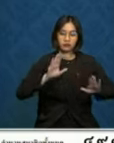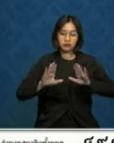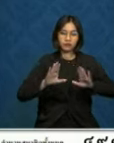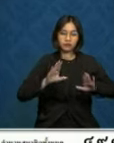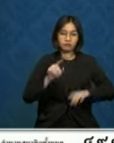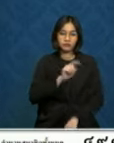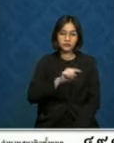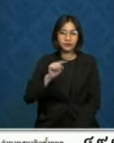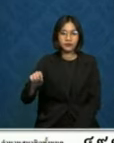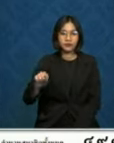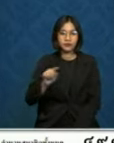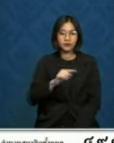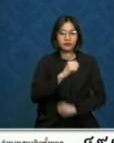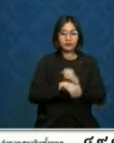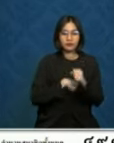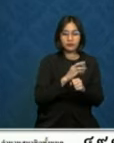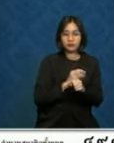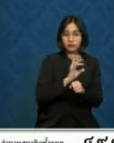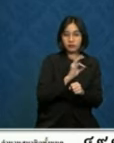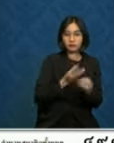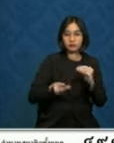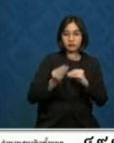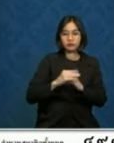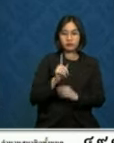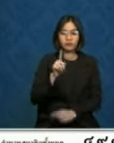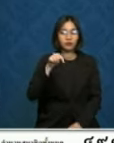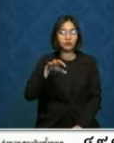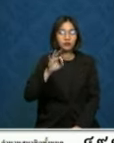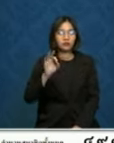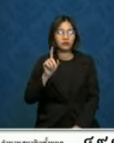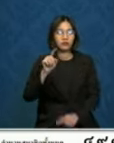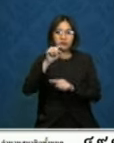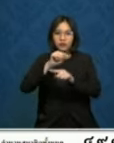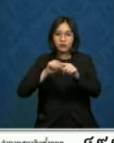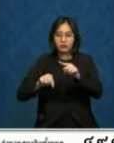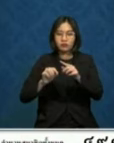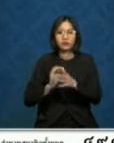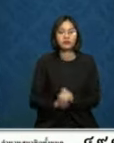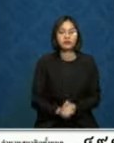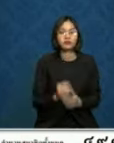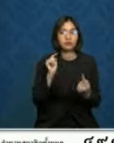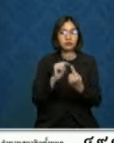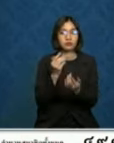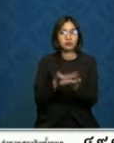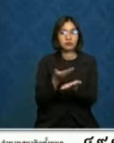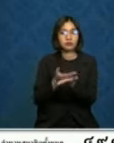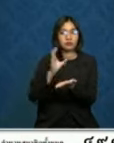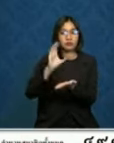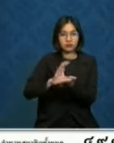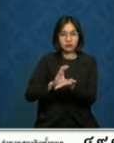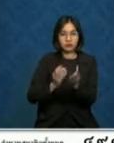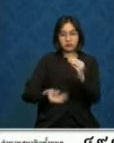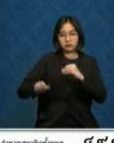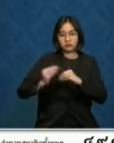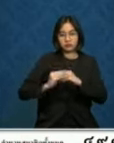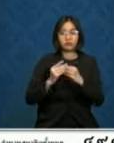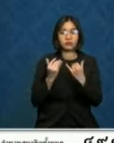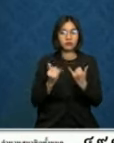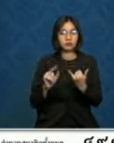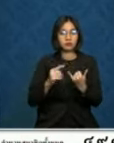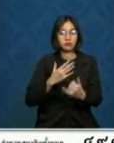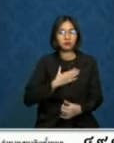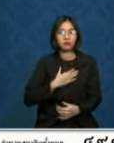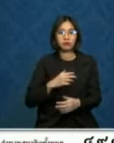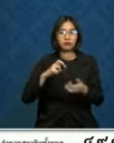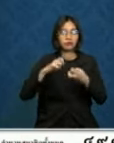ครับก็เทียบกับปี67ก็เพิ่มมา 1.91% ครับท่านประธานครับในส่วนของงบประมาณที่ได้เพิ่มขึ้นเนี่ยผ